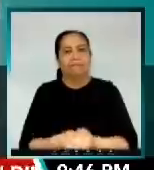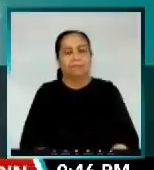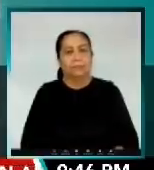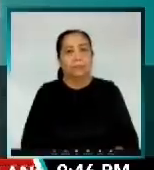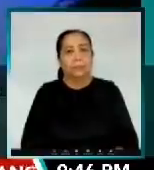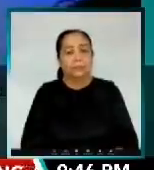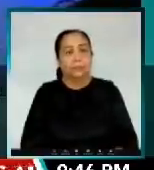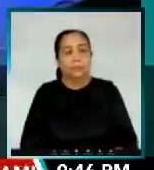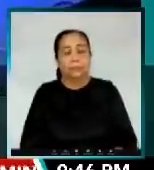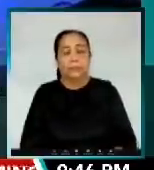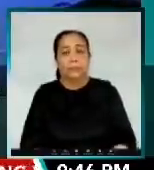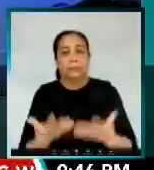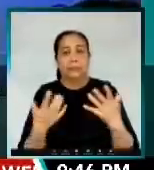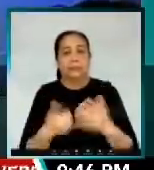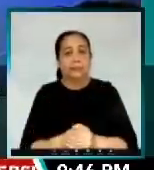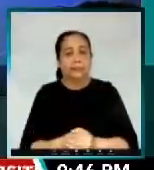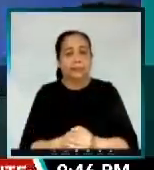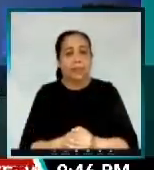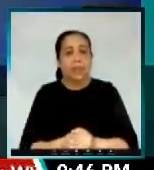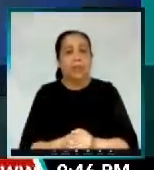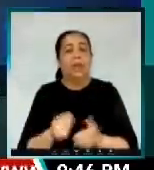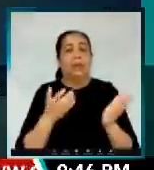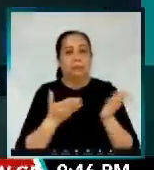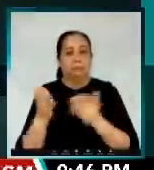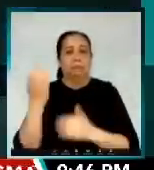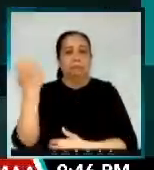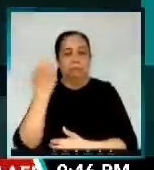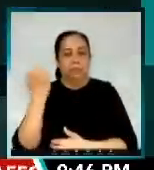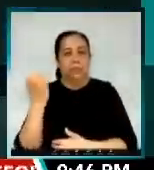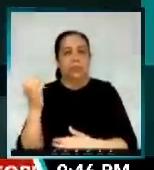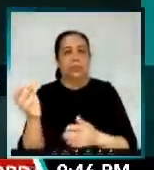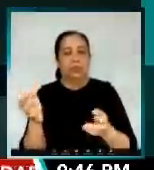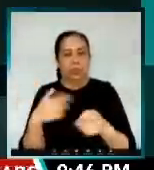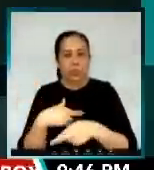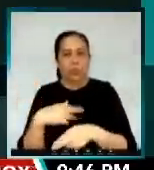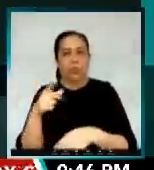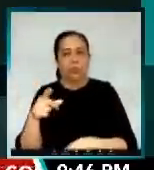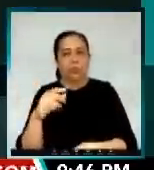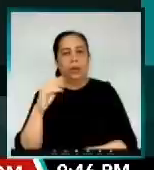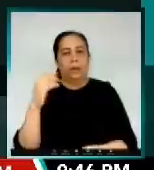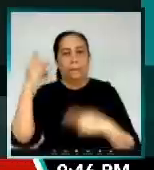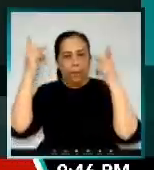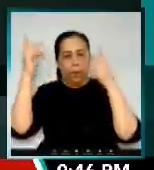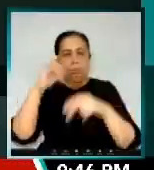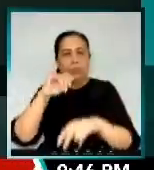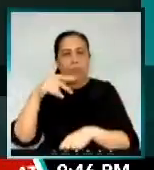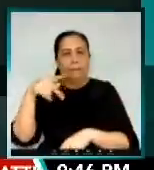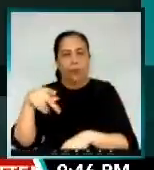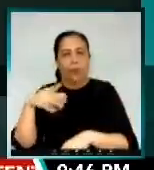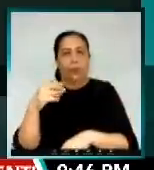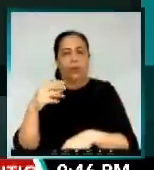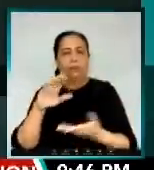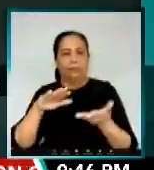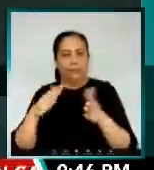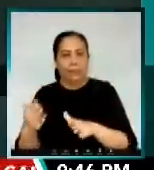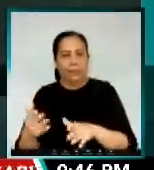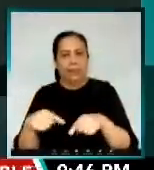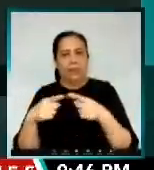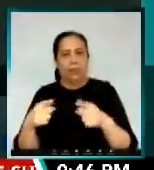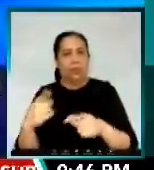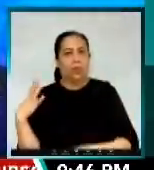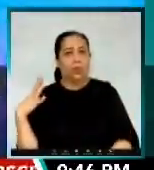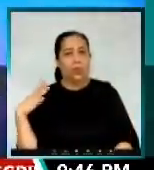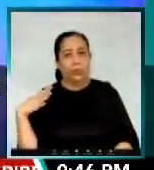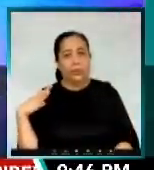hindi na kaya. Sa emergency room daw ng Pope John Paul Hospital, namatay si Claire habang naghihintay na